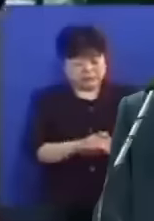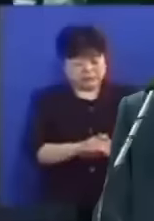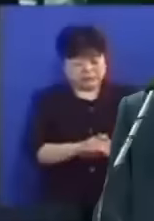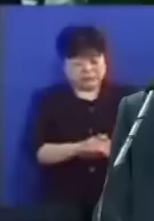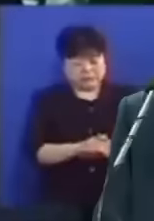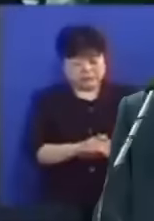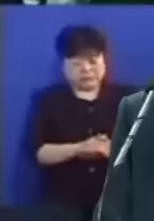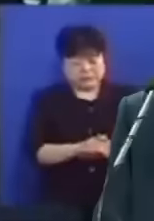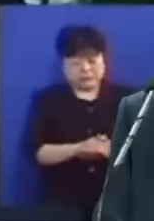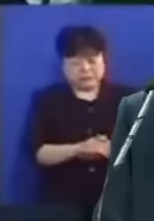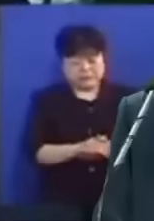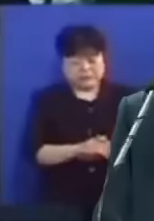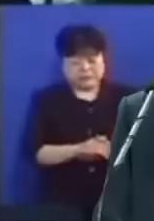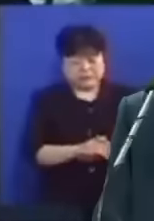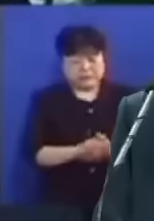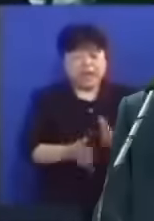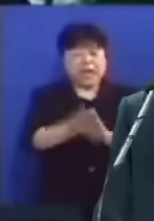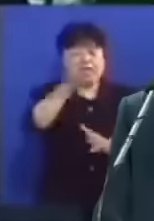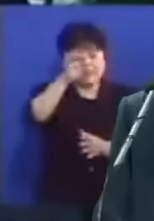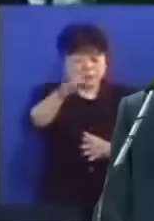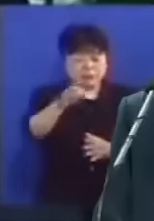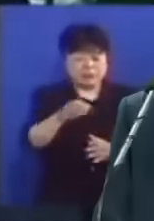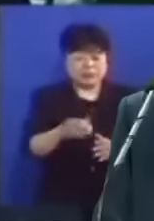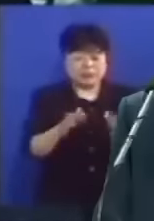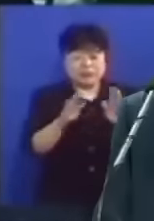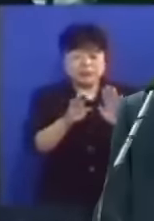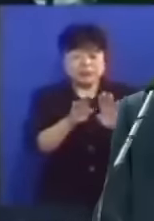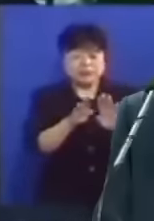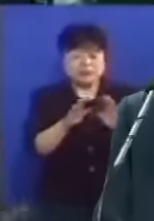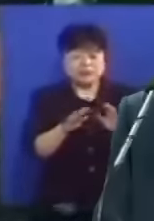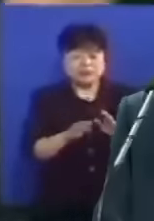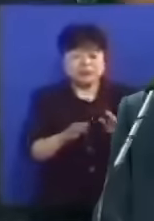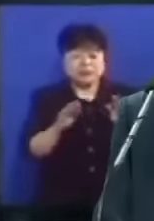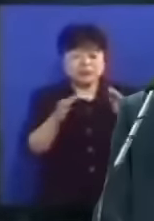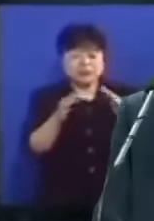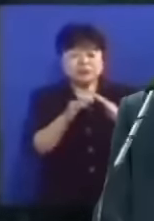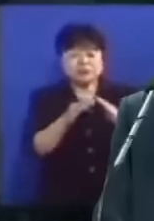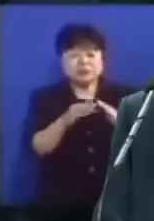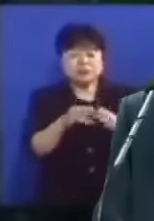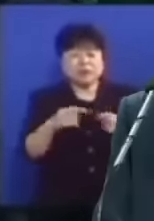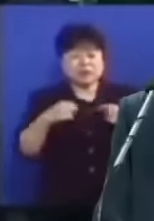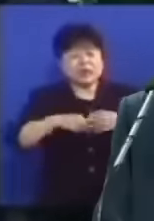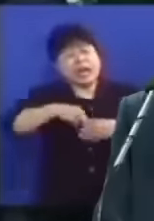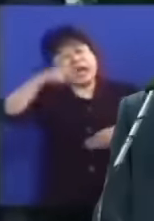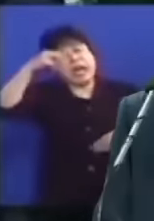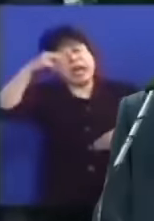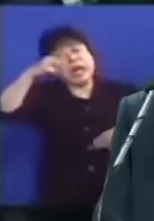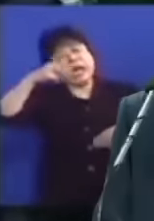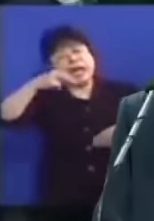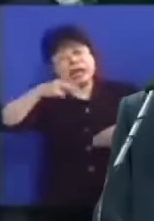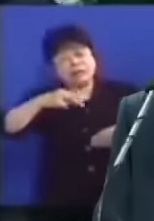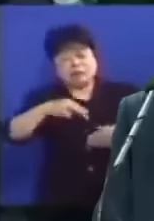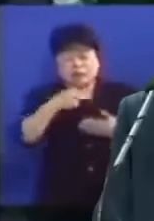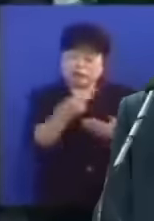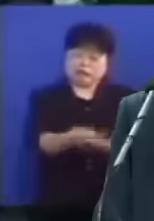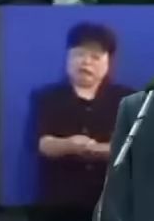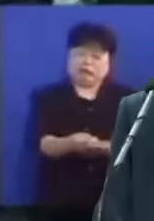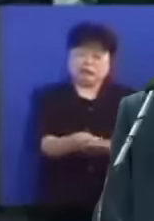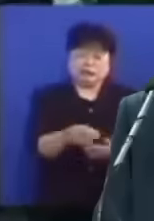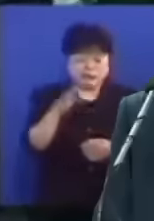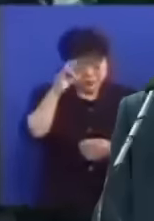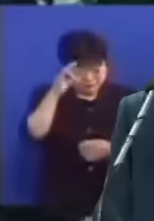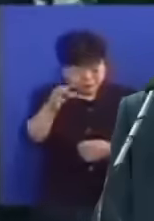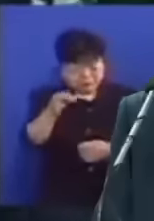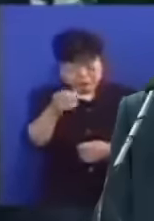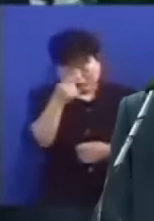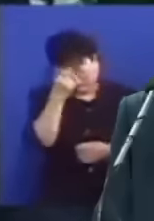있습니다. 안 그러면 아파트에 와가지고 우리 집 문 밖에서 빨아벗고 들어누워 있으니 온 아파트에 있는 사람이 다 이마살을